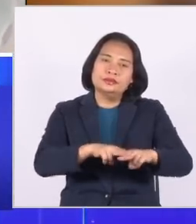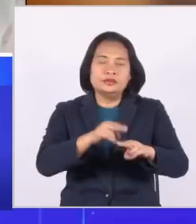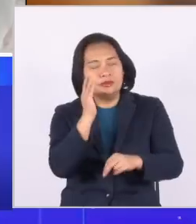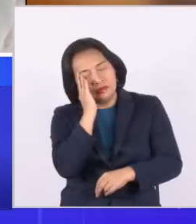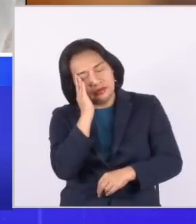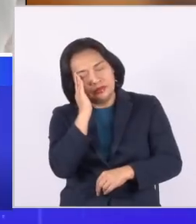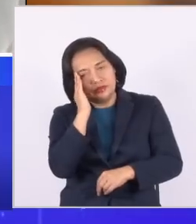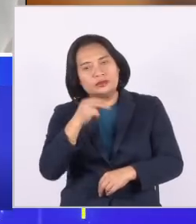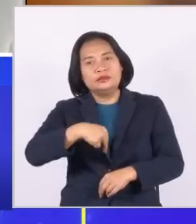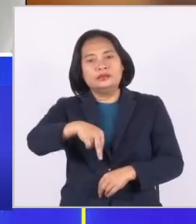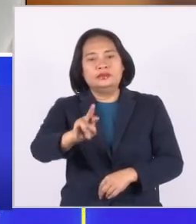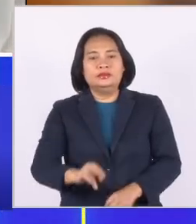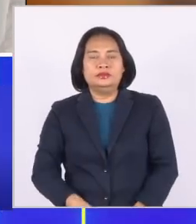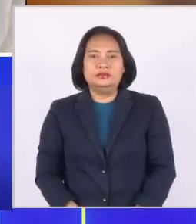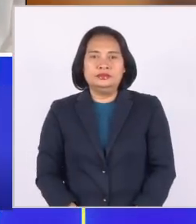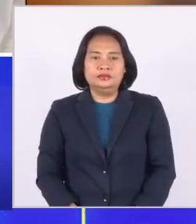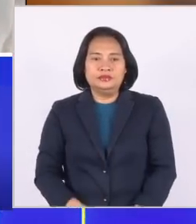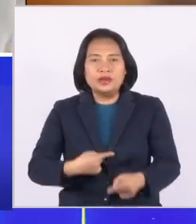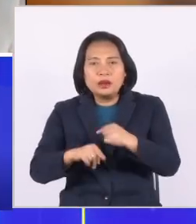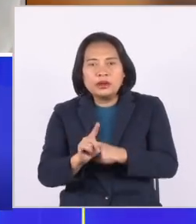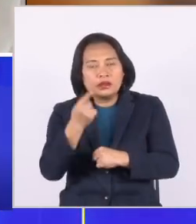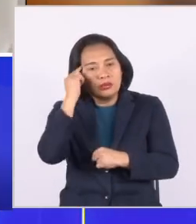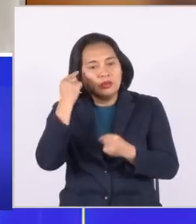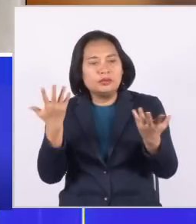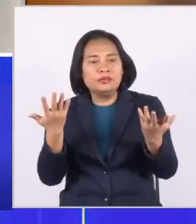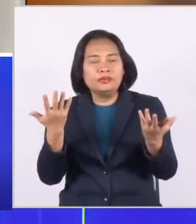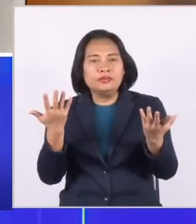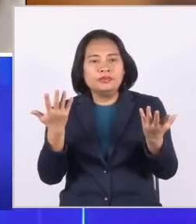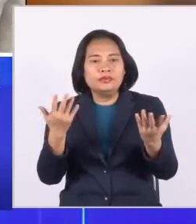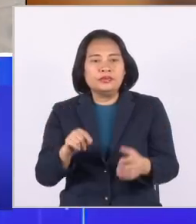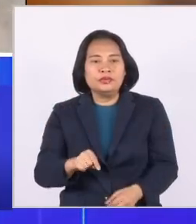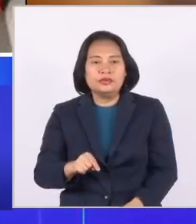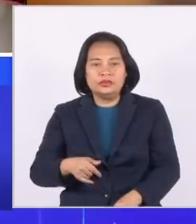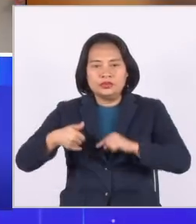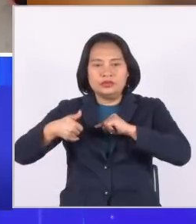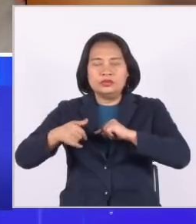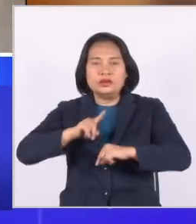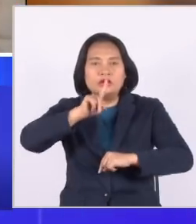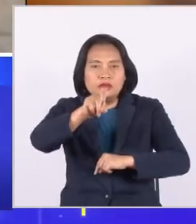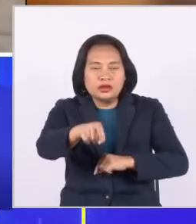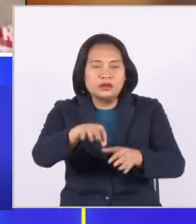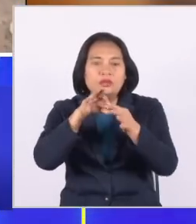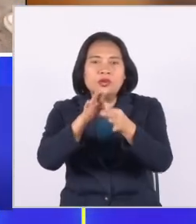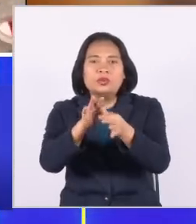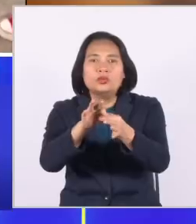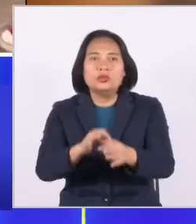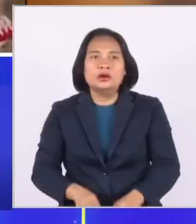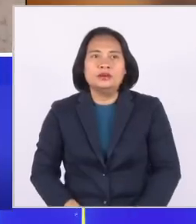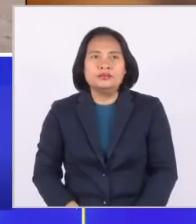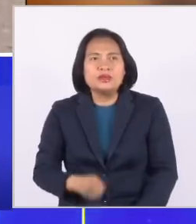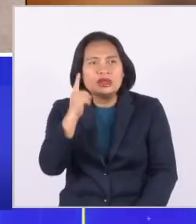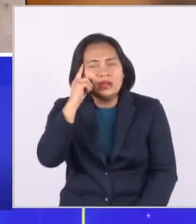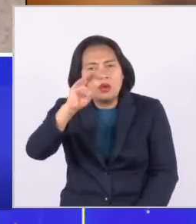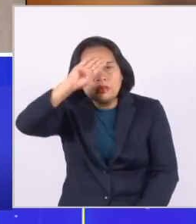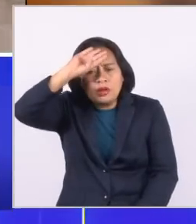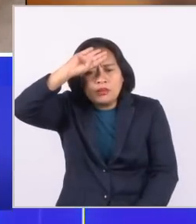ล้วจะไปนอนที่ไหนอีกเนี่ย นั่นน่ะสิก็เป็นห่วงเลยนะ ดูคนที่เป็นพลเมืองดีเขาเข้าไปถามด้วยความเป็นห่วงนะ ใช่ค่ะ เพื่อเข้าใจว่าไม่สบายหรือเปล่